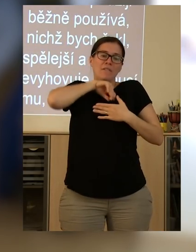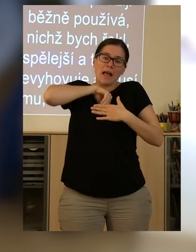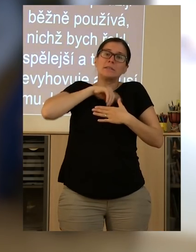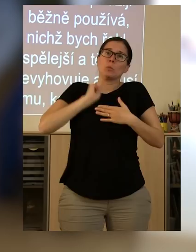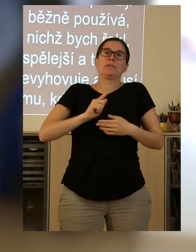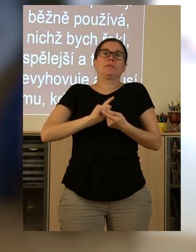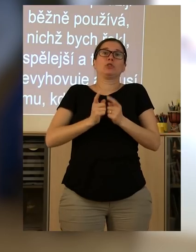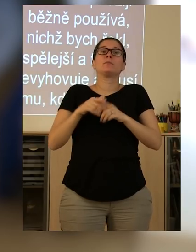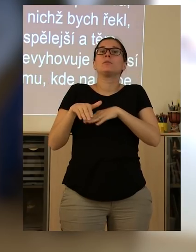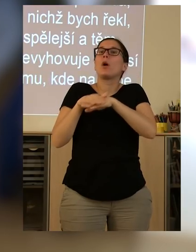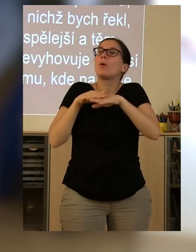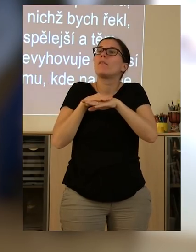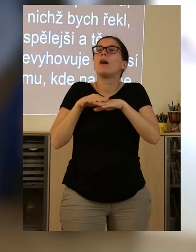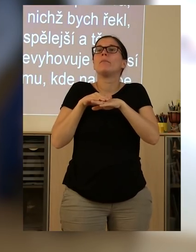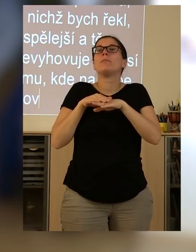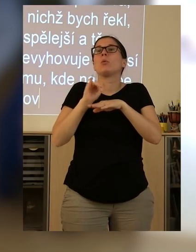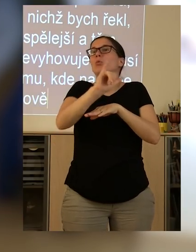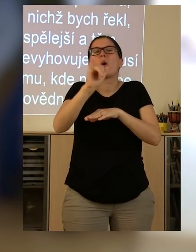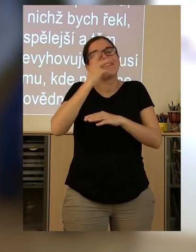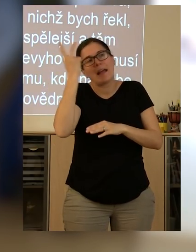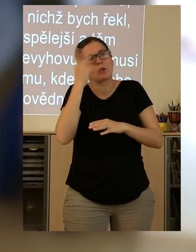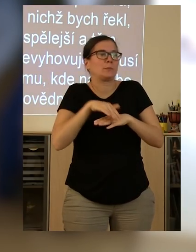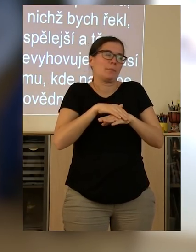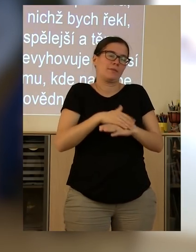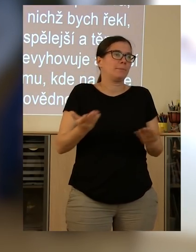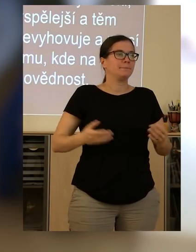Omlouvám se všem, kteří je to nesrozumitelné.